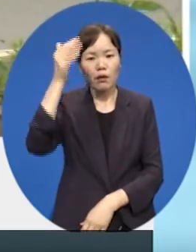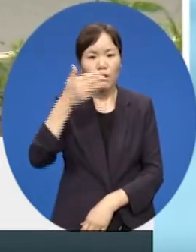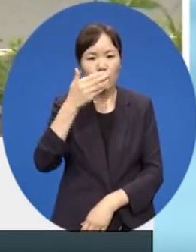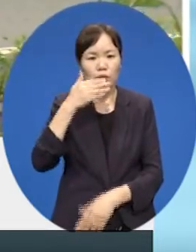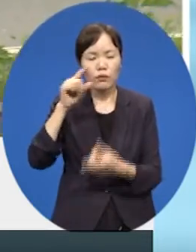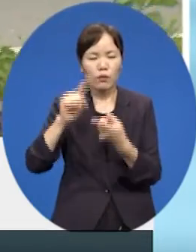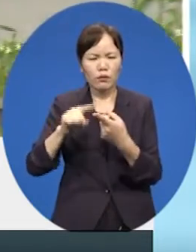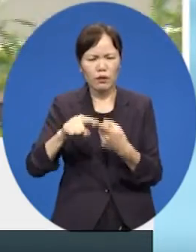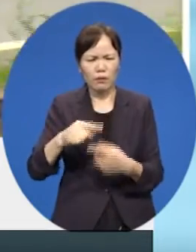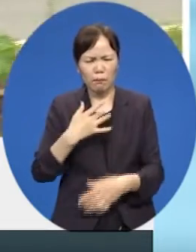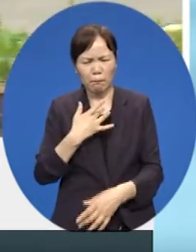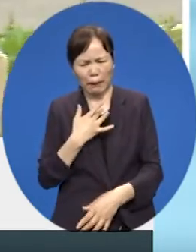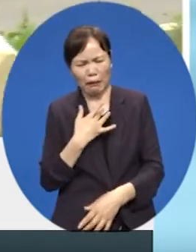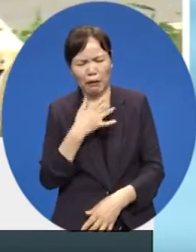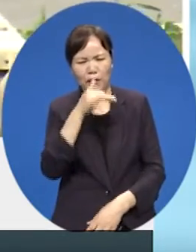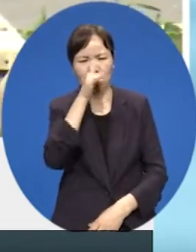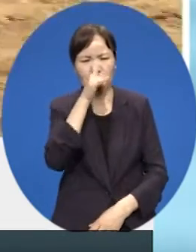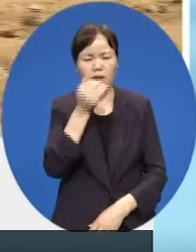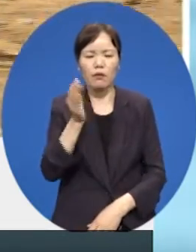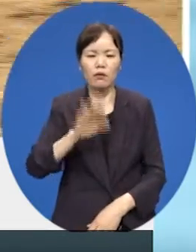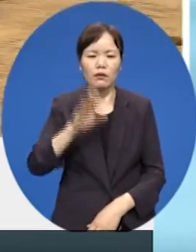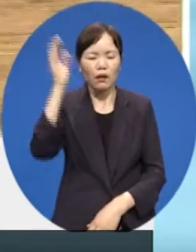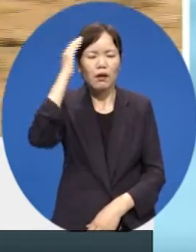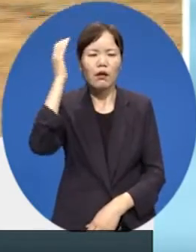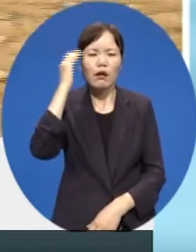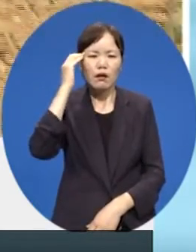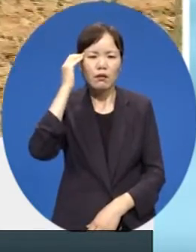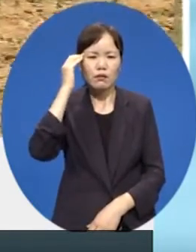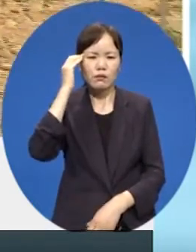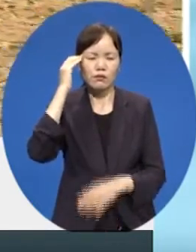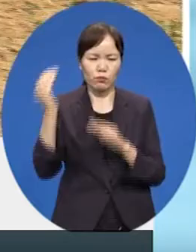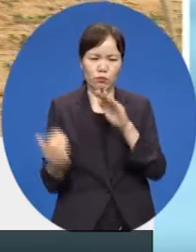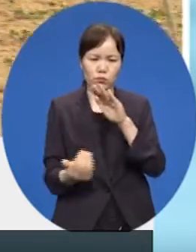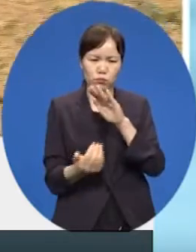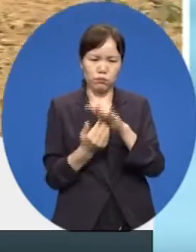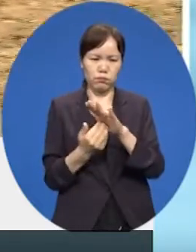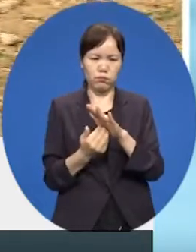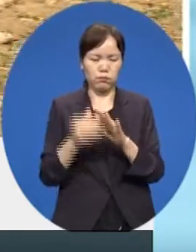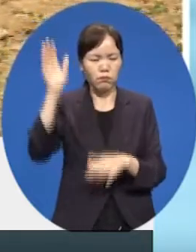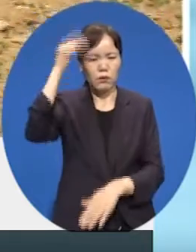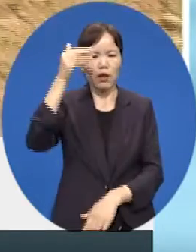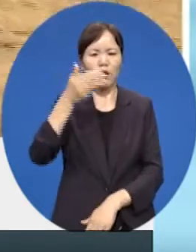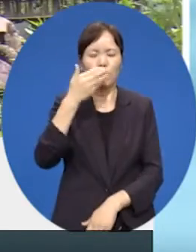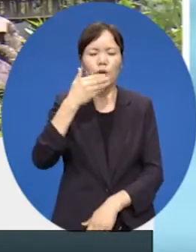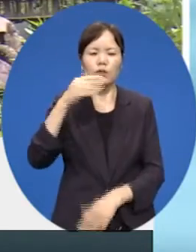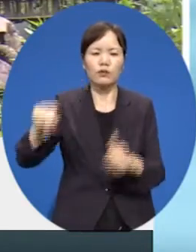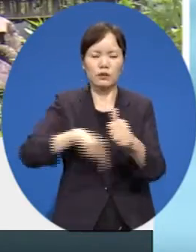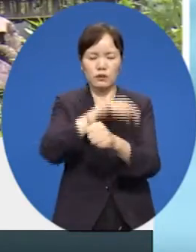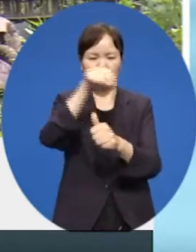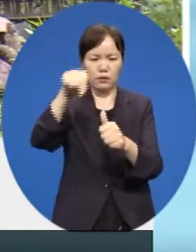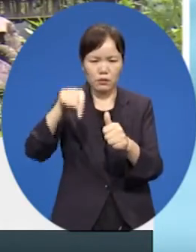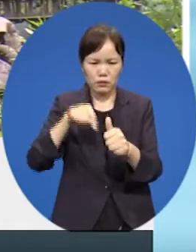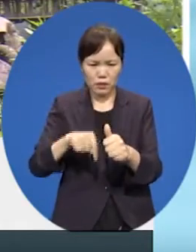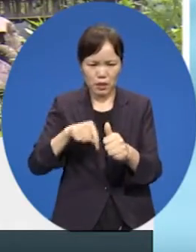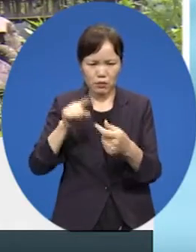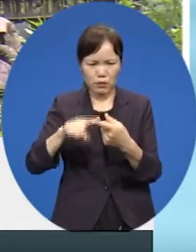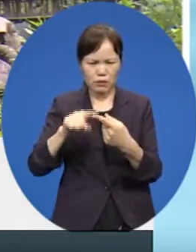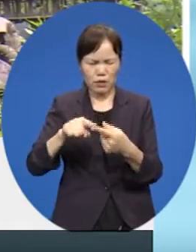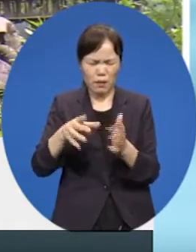그들은 굉장히 혐오 하는데 현실적으로 한국에서 이 구워지고 있는 개식용 의 실태 이게 굉장히